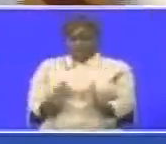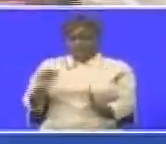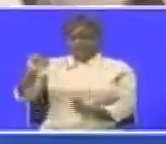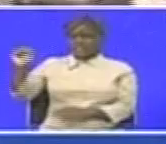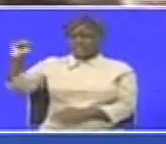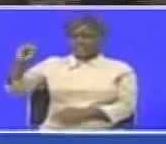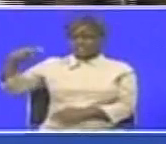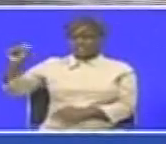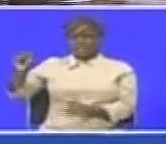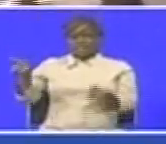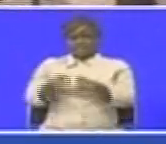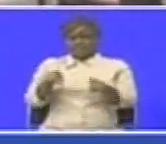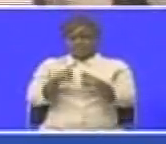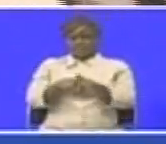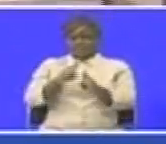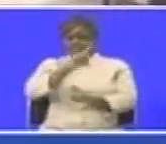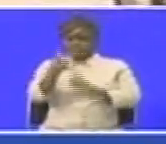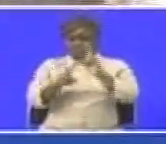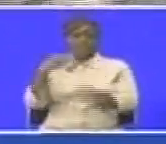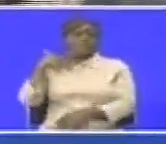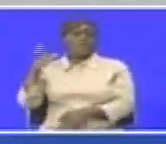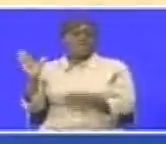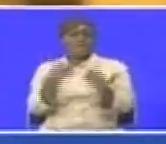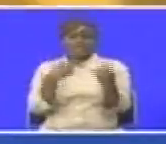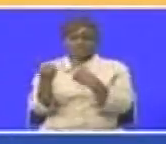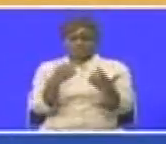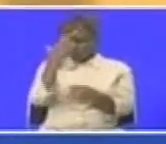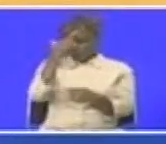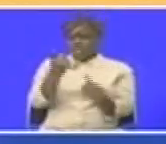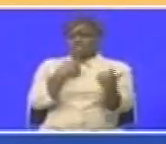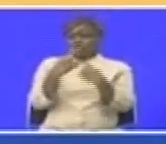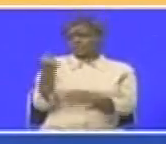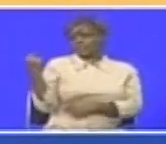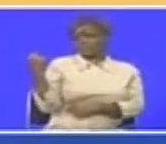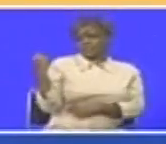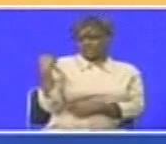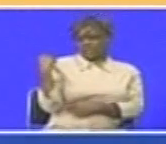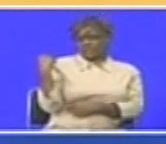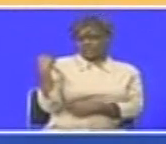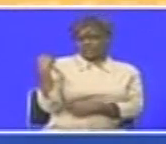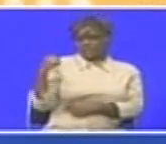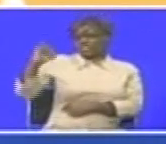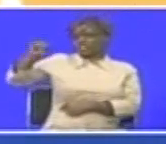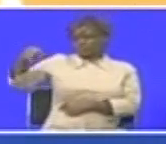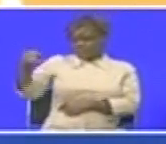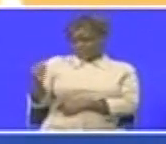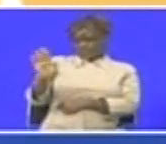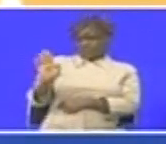Jumwa alishtakiwa kwa madai ya uchochezi kufuatia matamshi yake ya jana kuwa